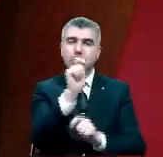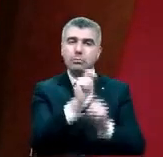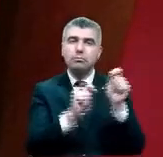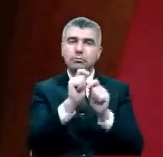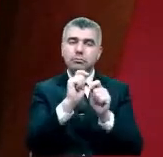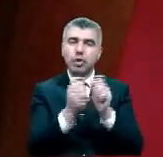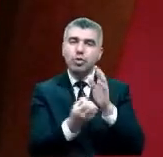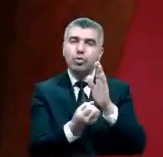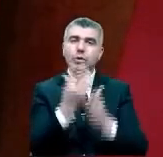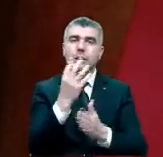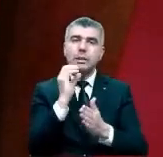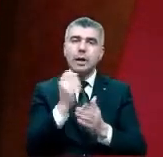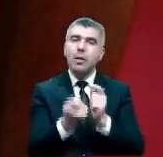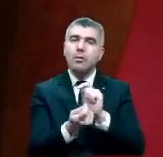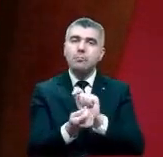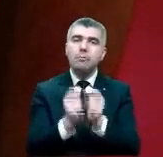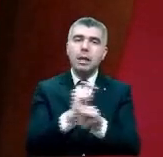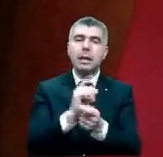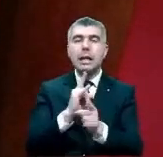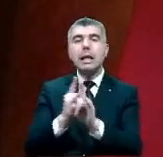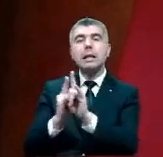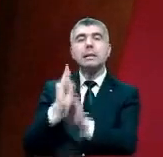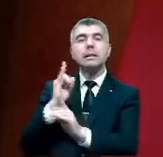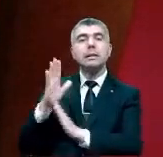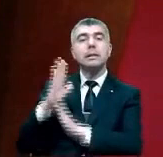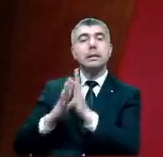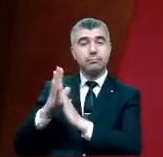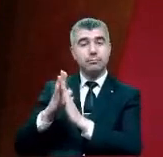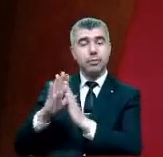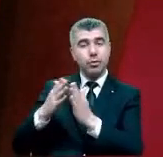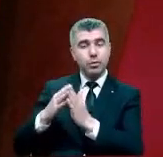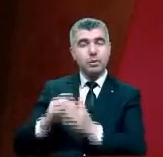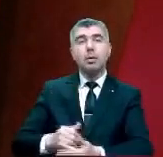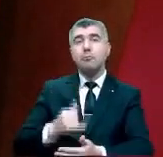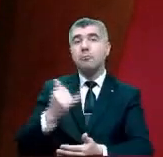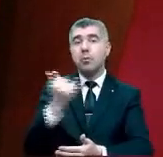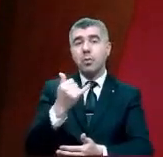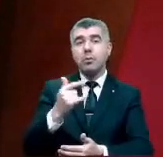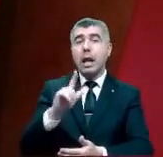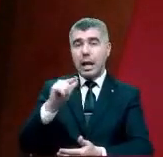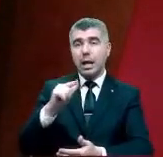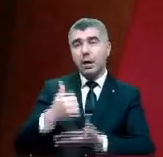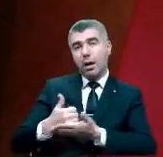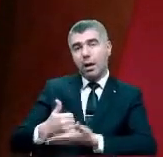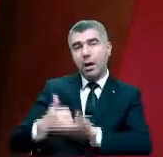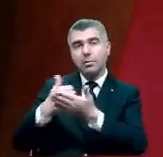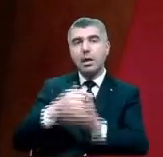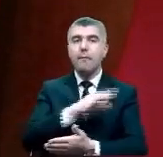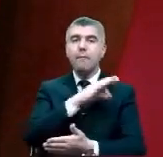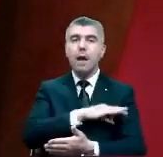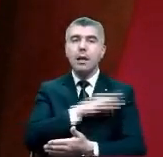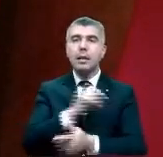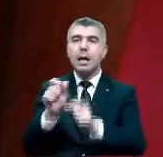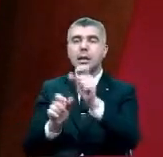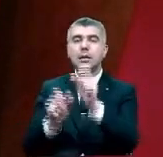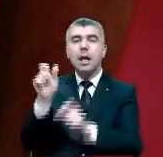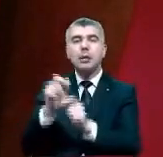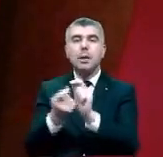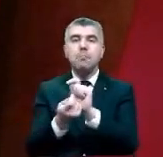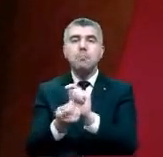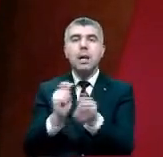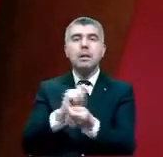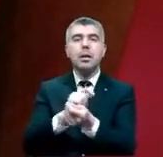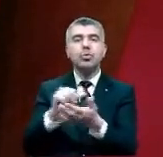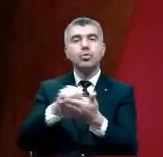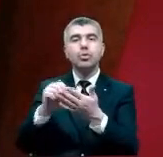الطرقي للتخفيف من ظاهره تقدمه، وذلك من خلال تخصيص منح لفائده المهنيين باش يجدوا